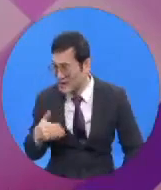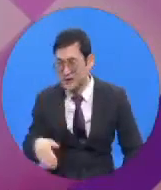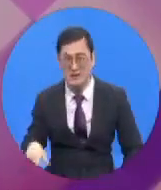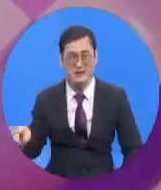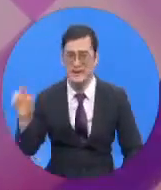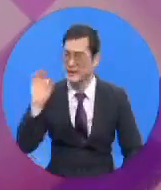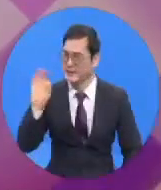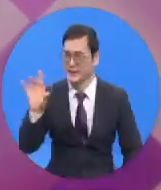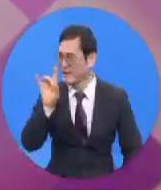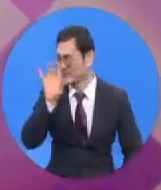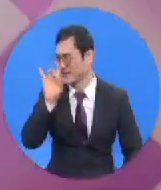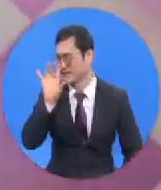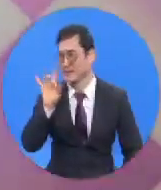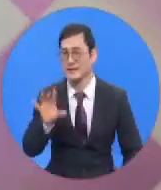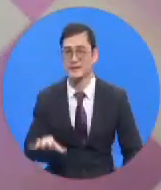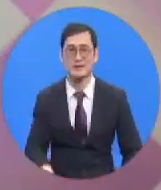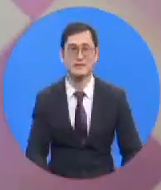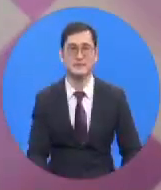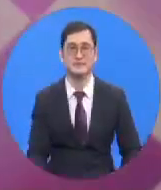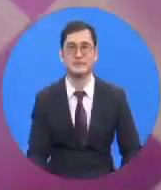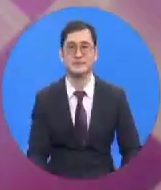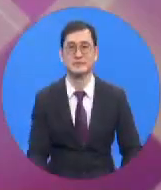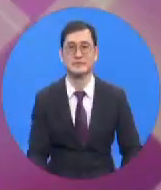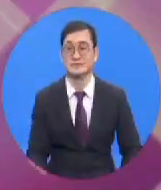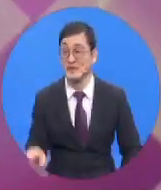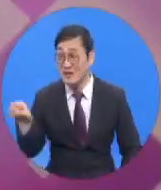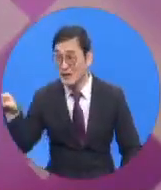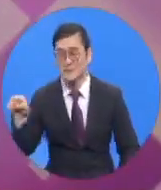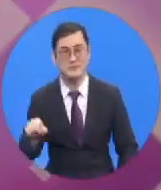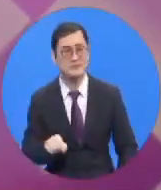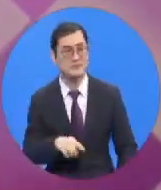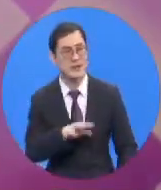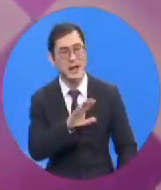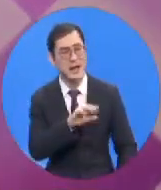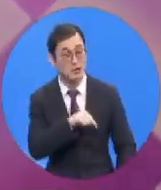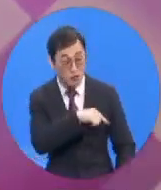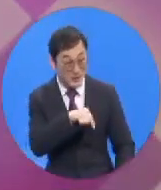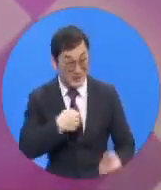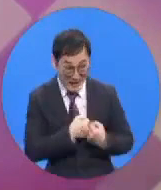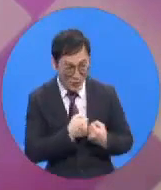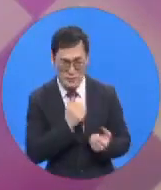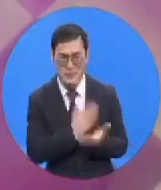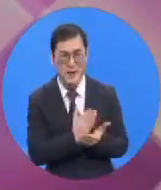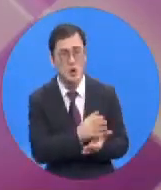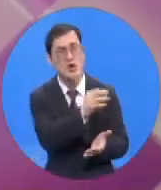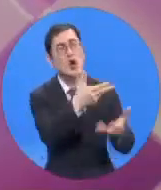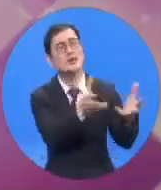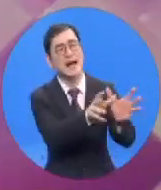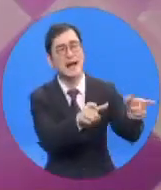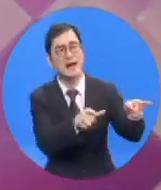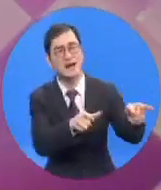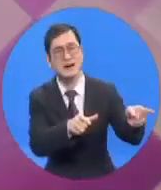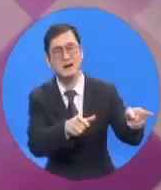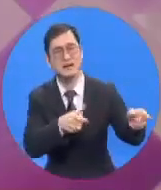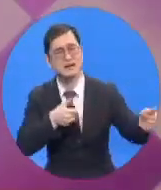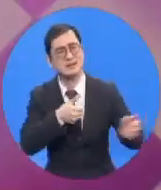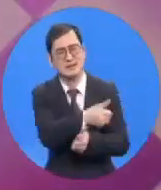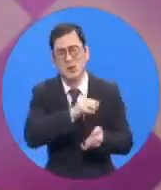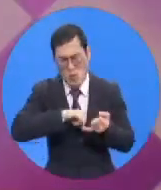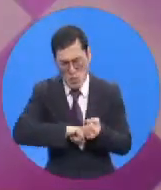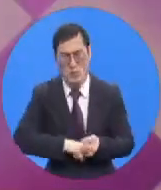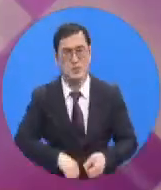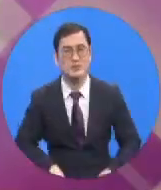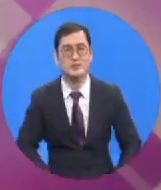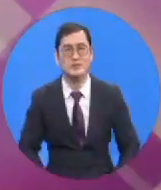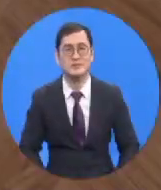상대는 우리 내부가 아니라 여권이다 또 이렇게 반박을 했습니다. 박정하 전 대변인님 이러다 진짜 단일화 물 건너가는 건지 많이 궁금들 하는데